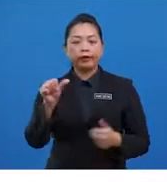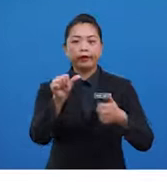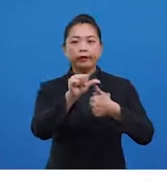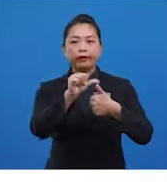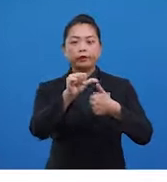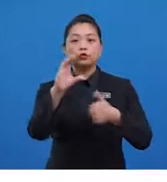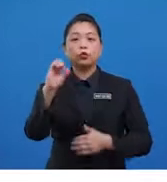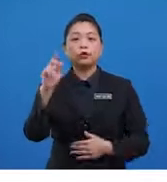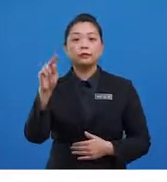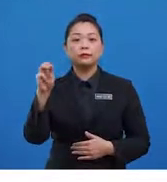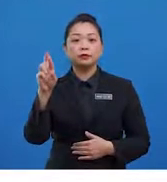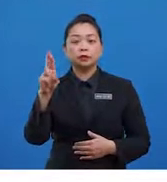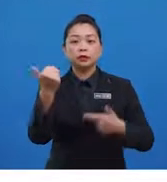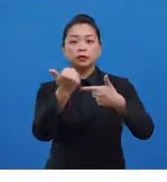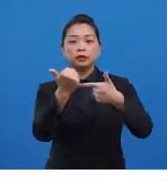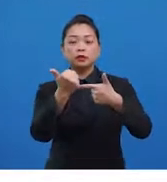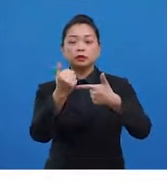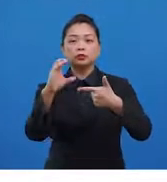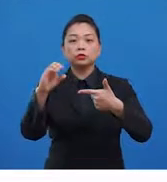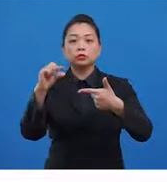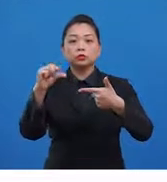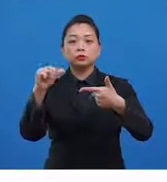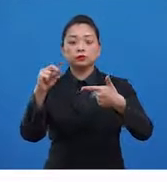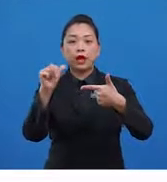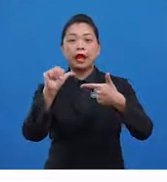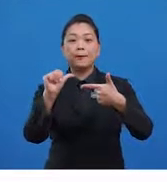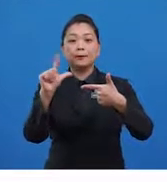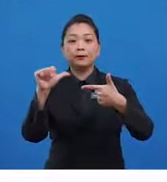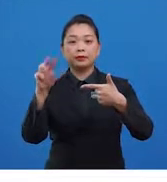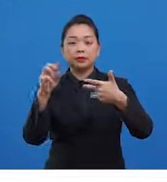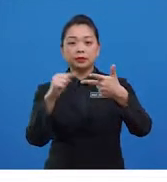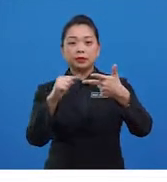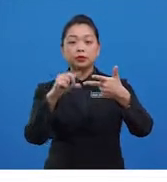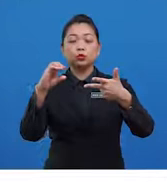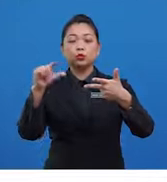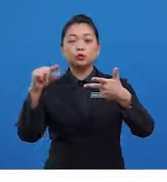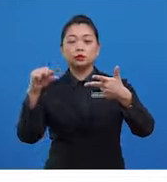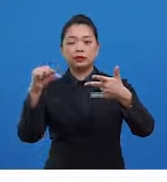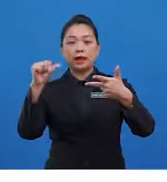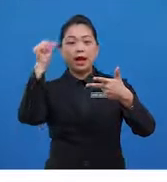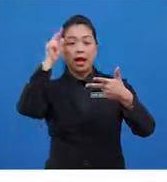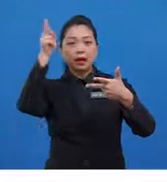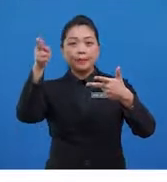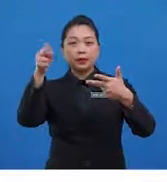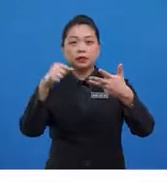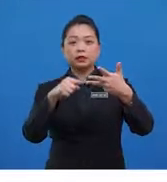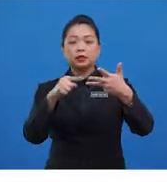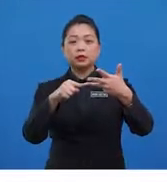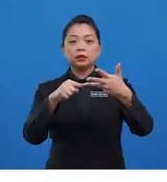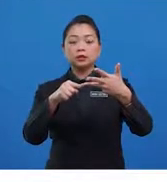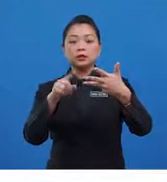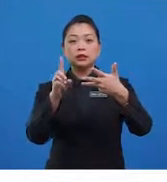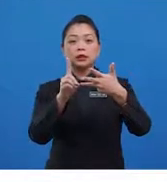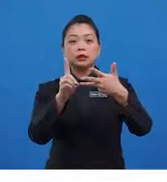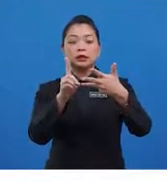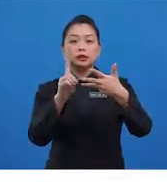Cokma, B. Cogan Alam, C. Cogan Agama, D.